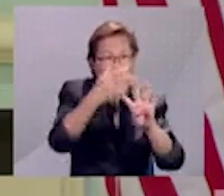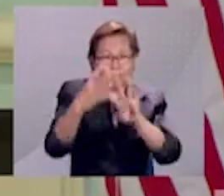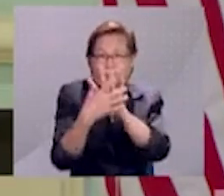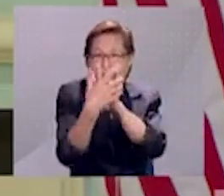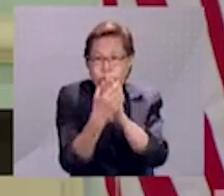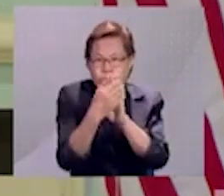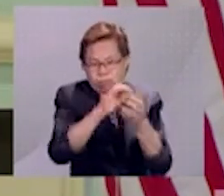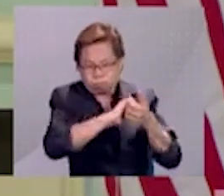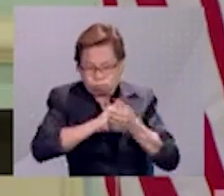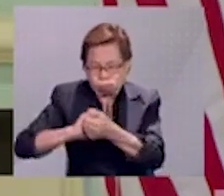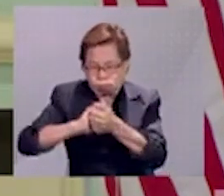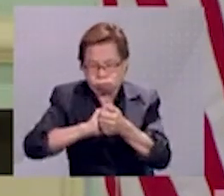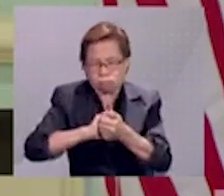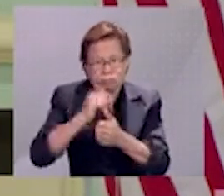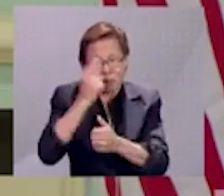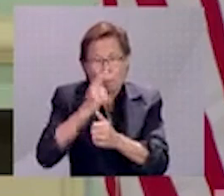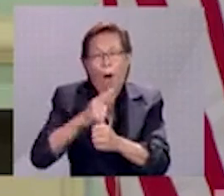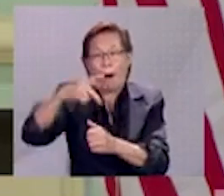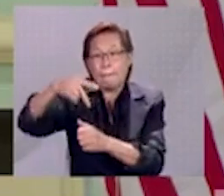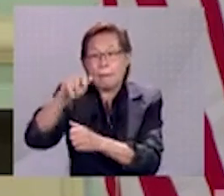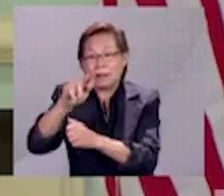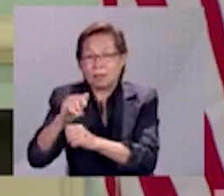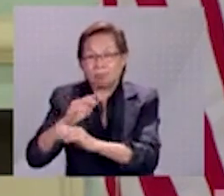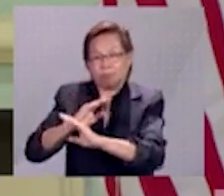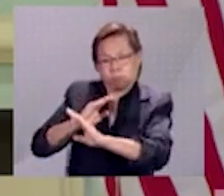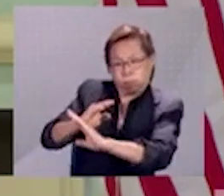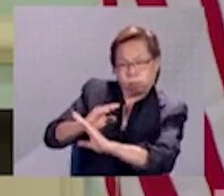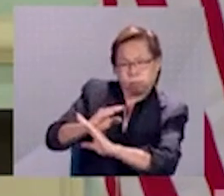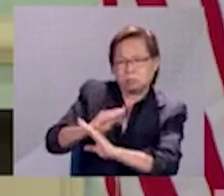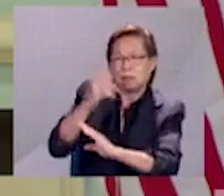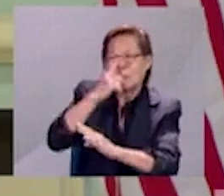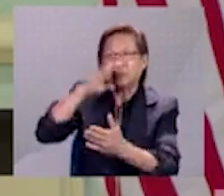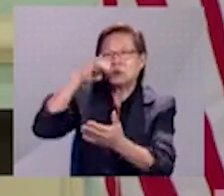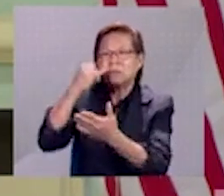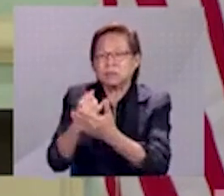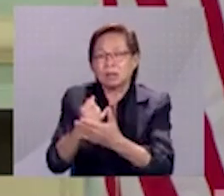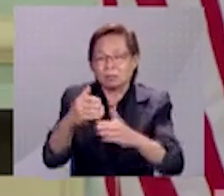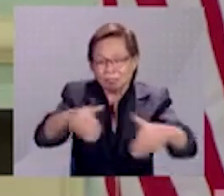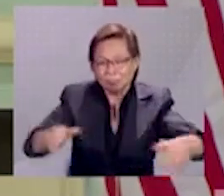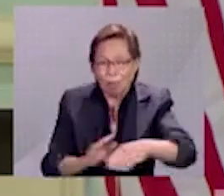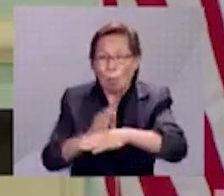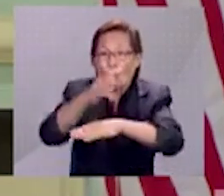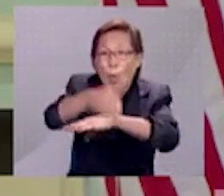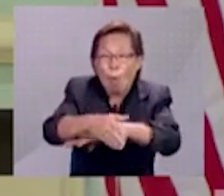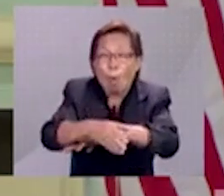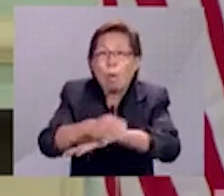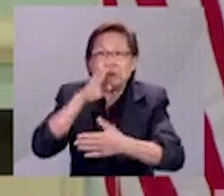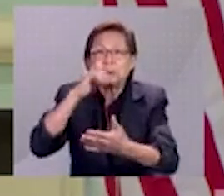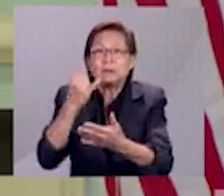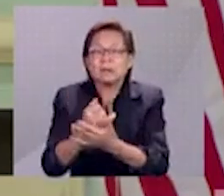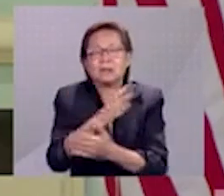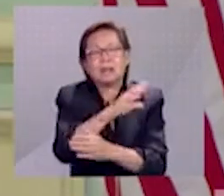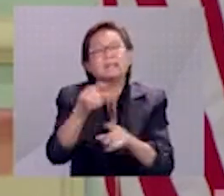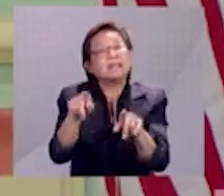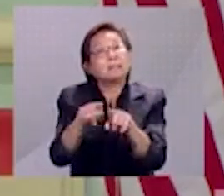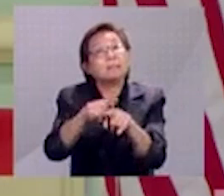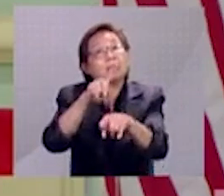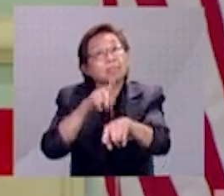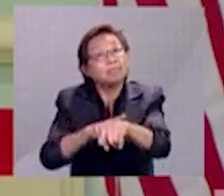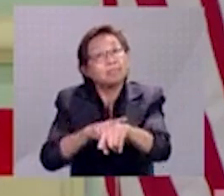devolusi parti bagi mengekang jenayah rentas sempadan selain menyekat penularan wabak